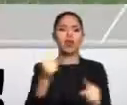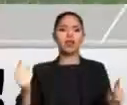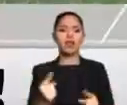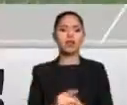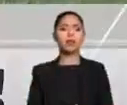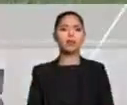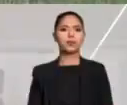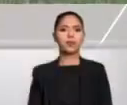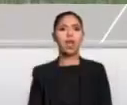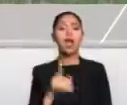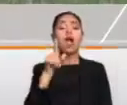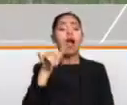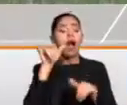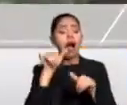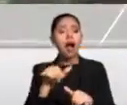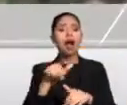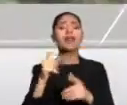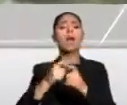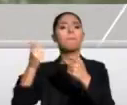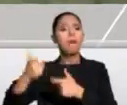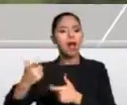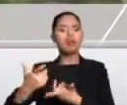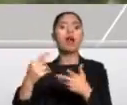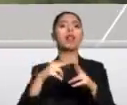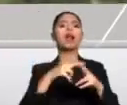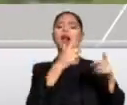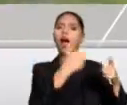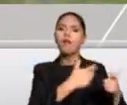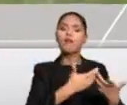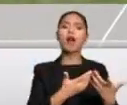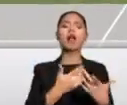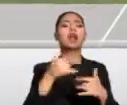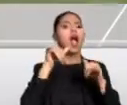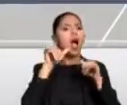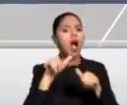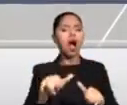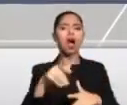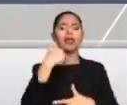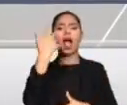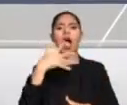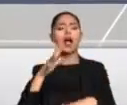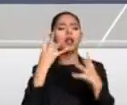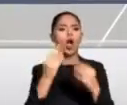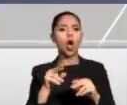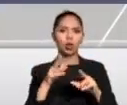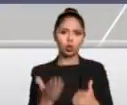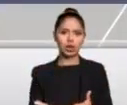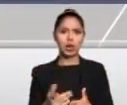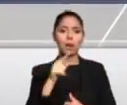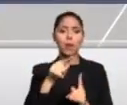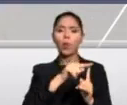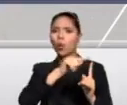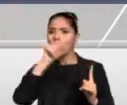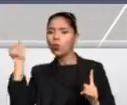Tıpkı Balkanlarda, tıpkı Kafkaslarda, tıpkı Akdeniz'de olduğu gibi bu